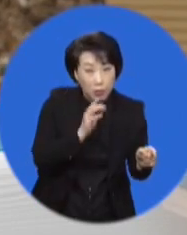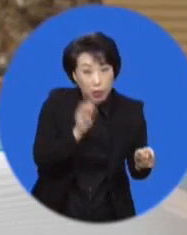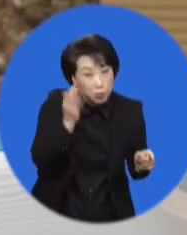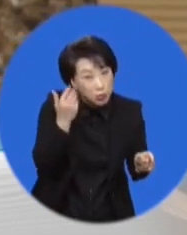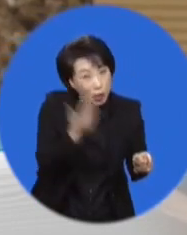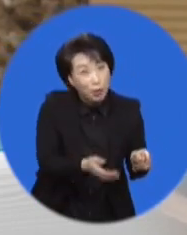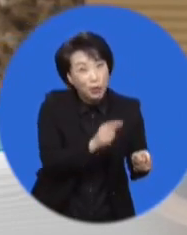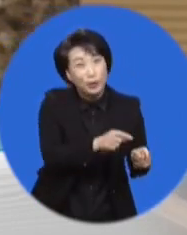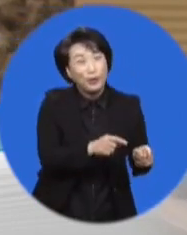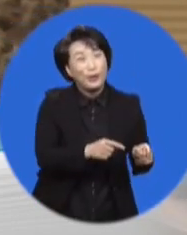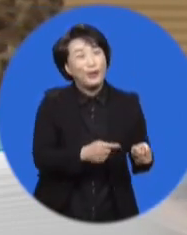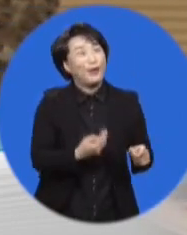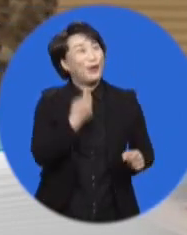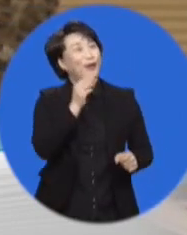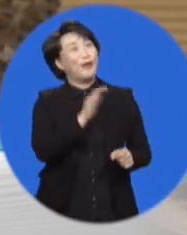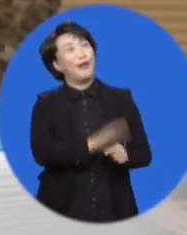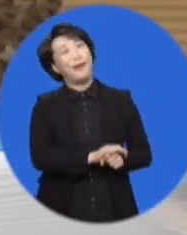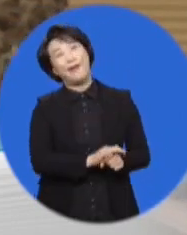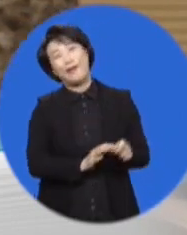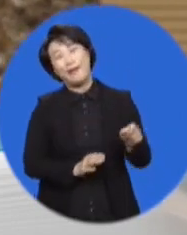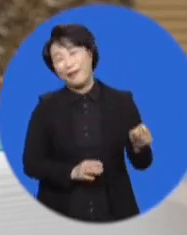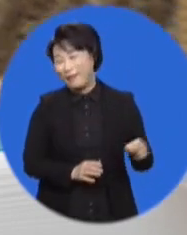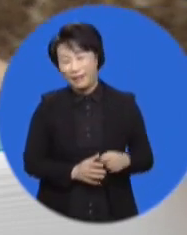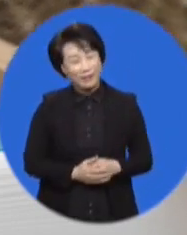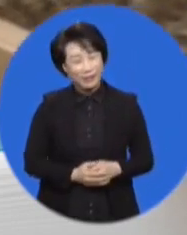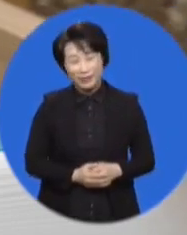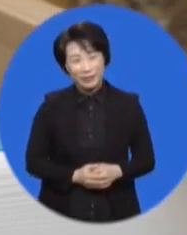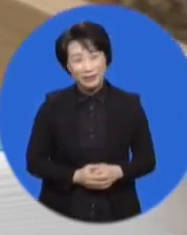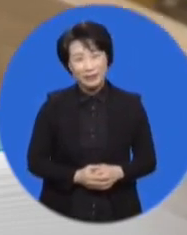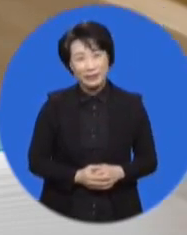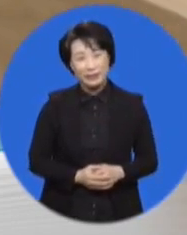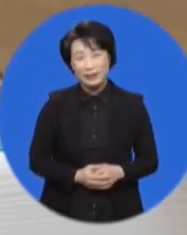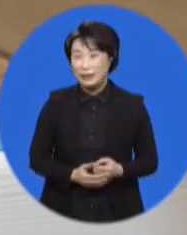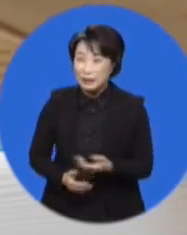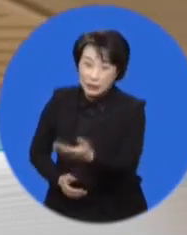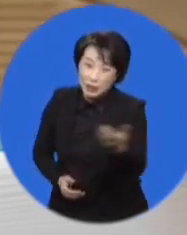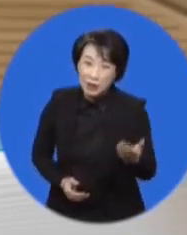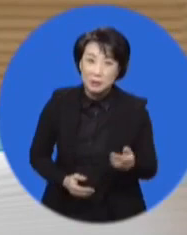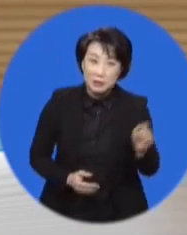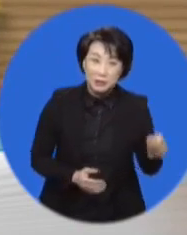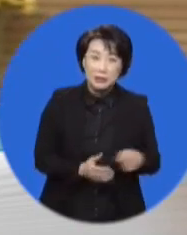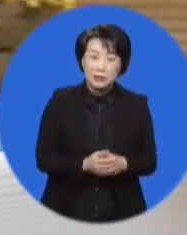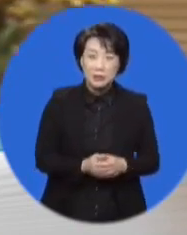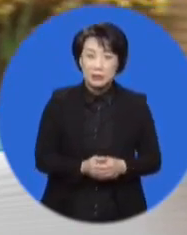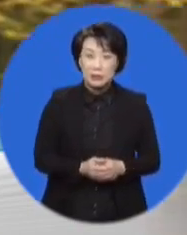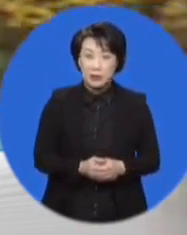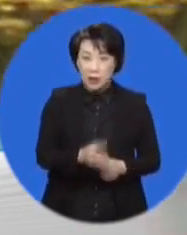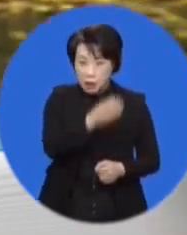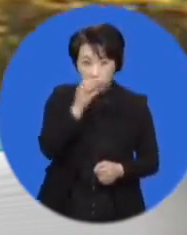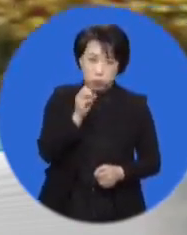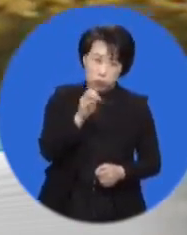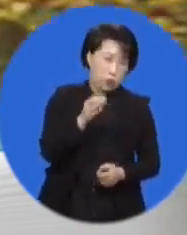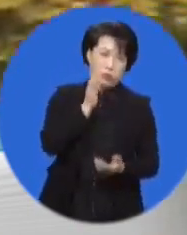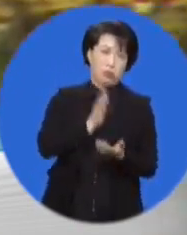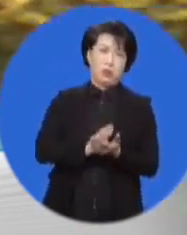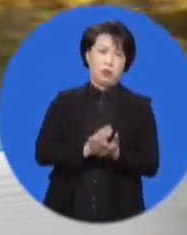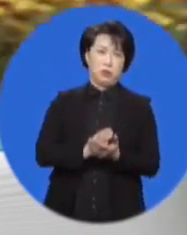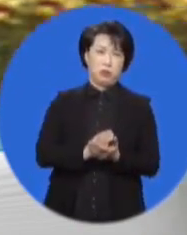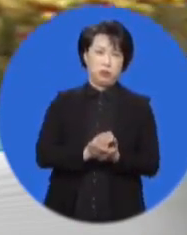그게 어디서 나온 소치냐 이 말이오. 어? 여러분 그런 말 함부로 하지